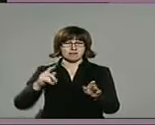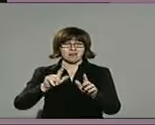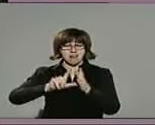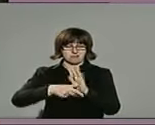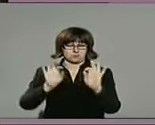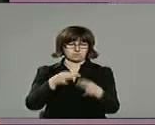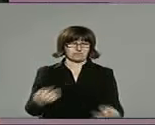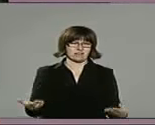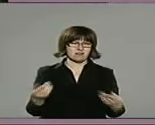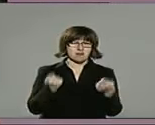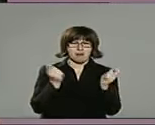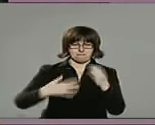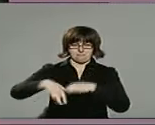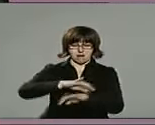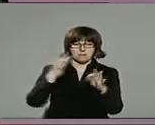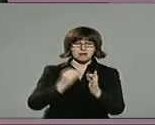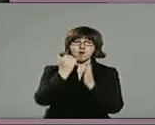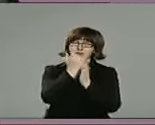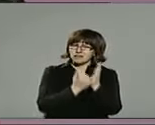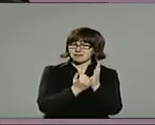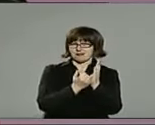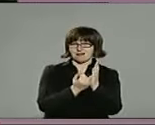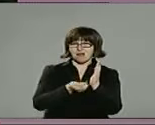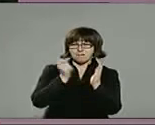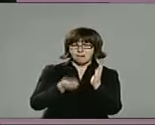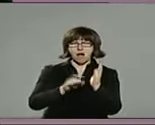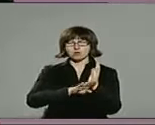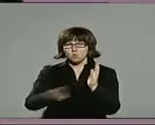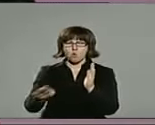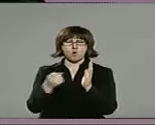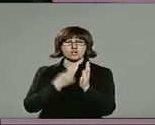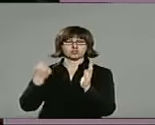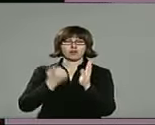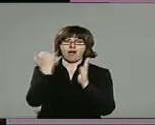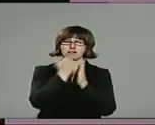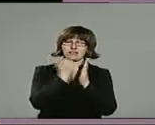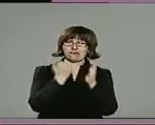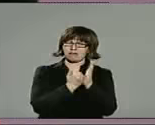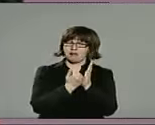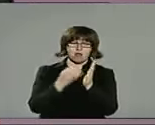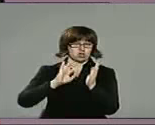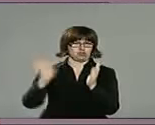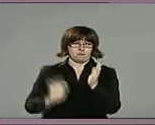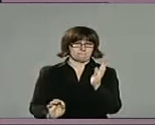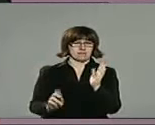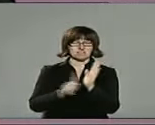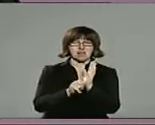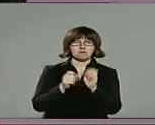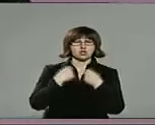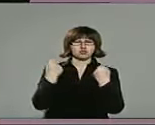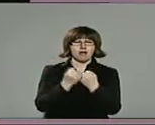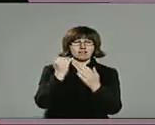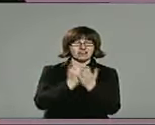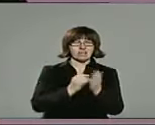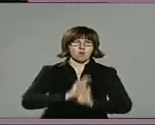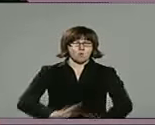Leistungsfähigkeit. Aber diese Märkte brauchen eben Regeln. Märkte ohne staatliche Regeln sind genauso schlimm wie staatliche Regeln